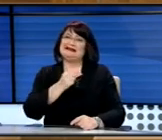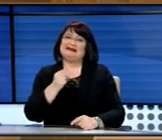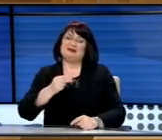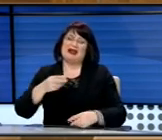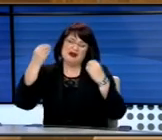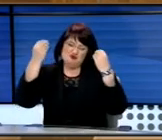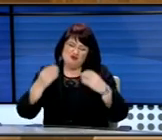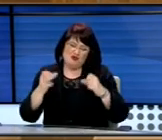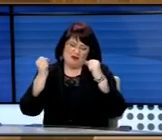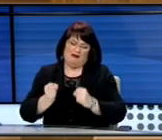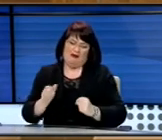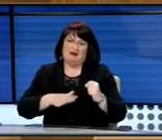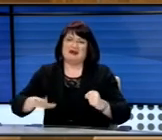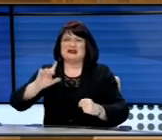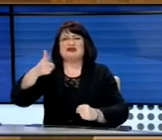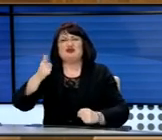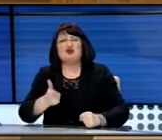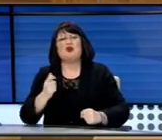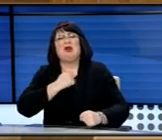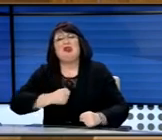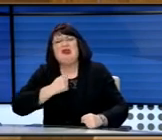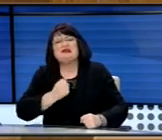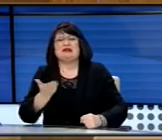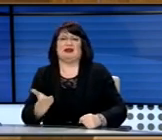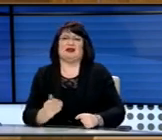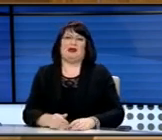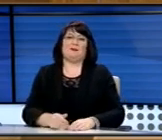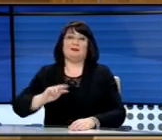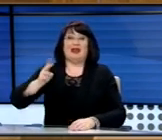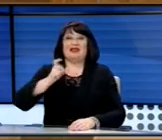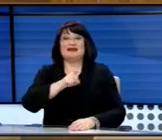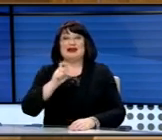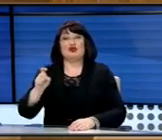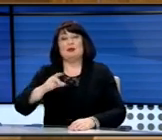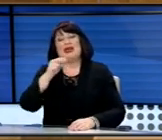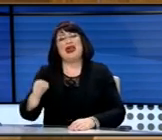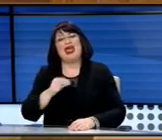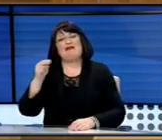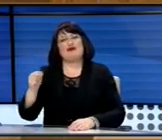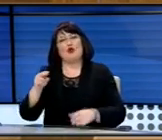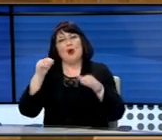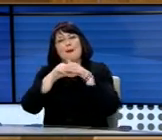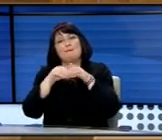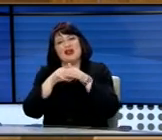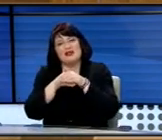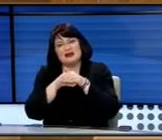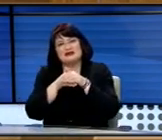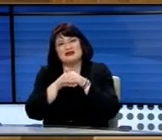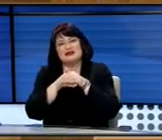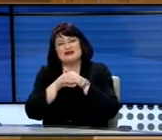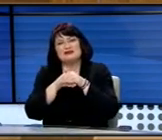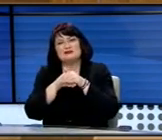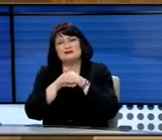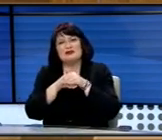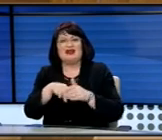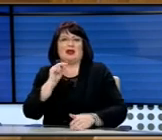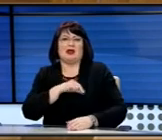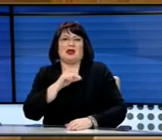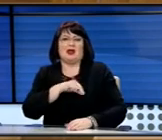της κατάστασης, φτώχεια, δυστυχία. Τα δισεκατομμύρια ευρώ των επενδύσεων που αυξάνουν την